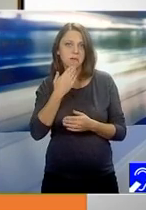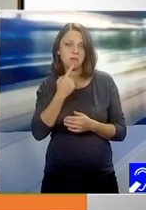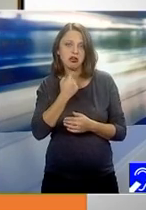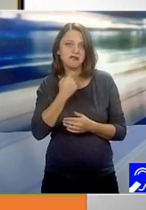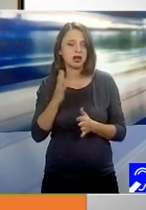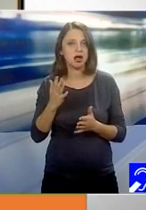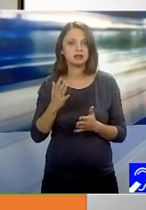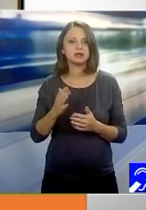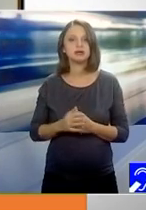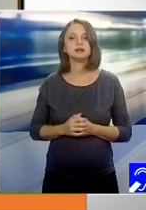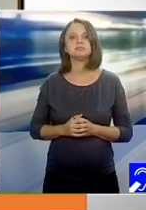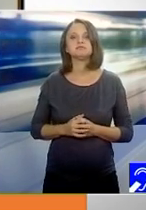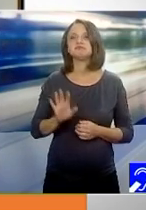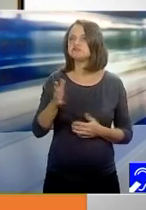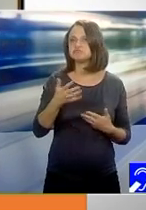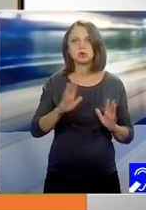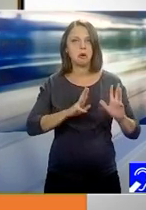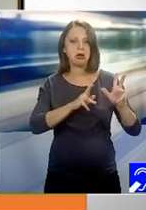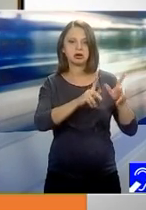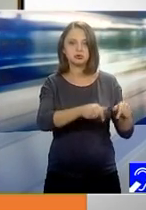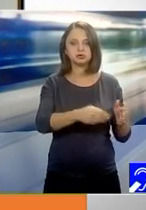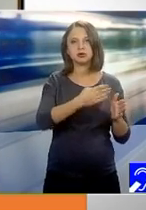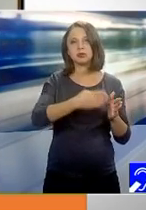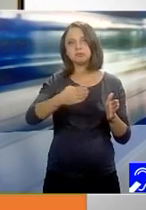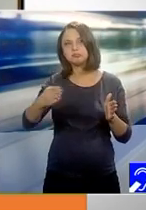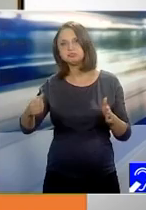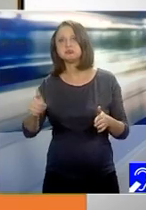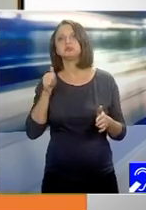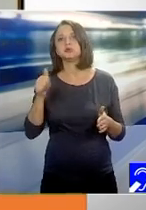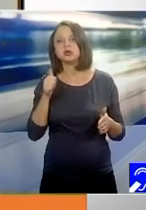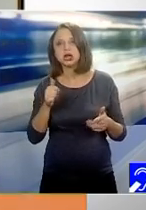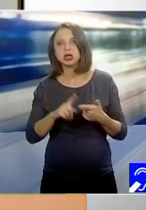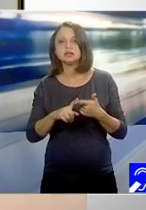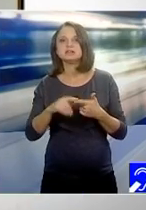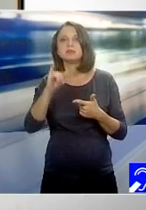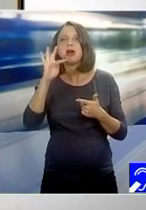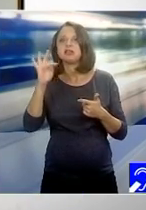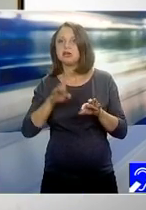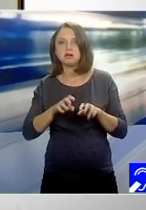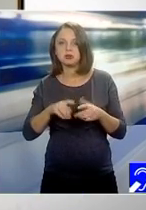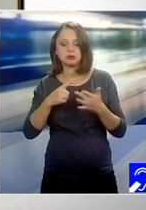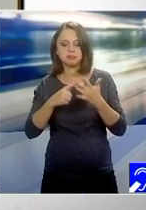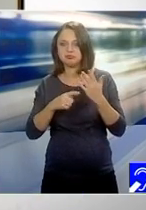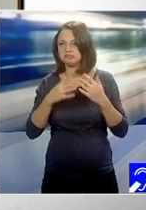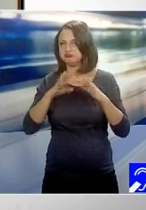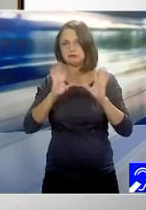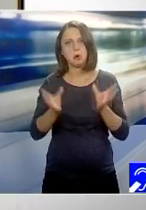principiu de la agricultură până la turism, IT, cam orice sferă de activitate